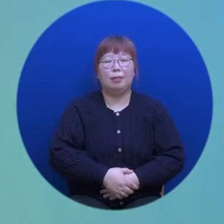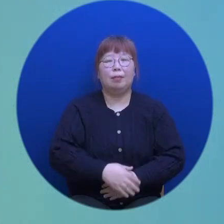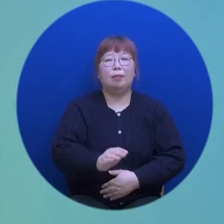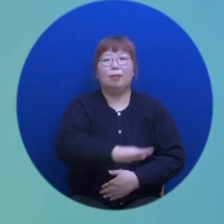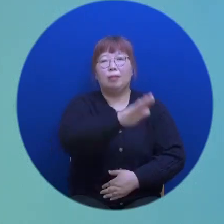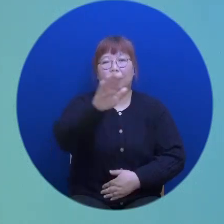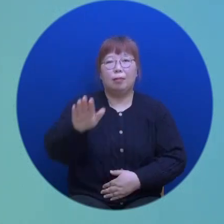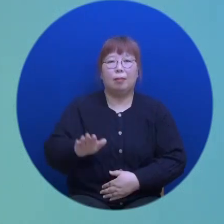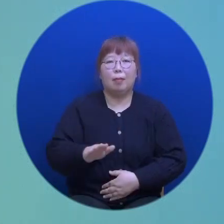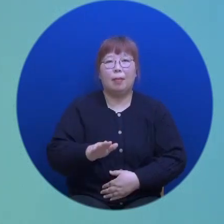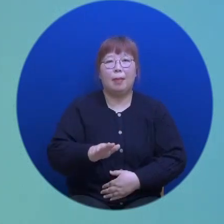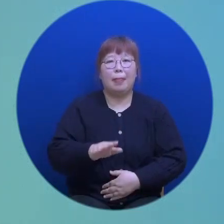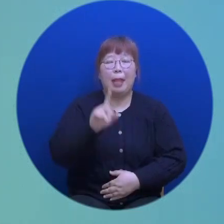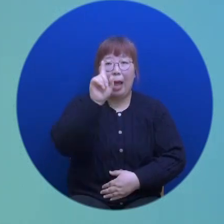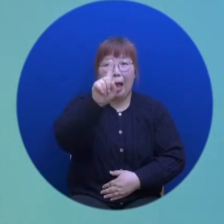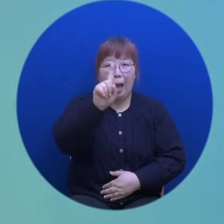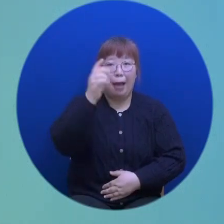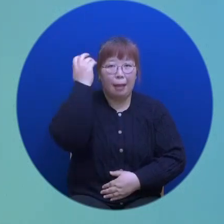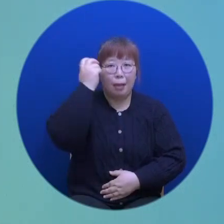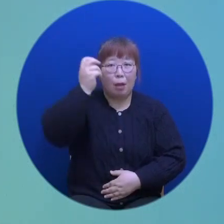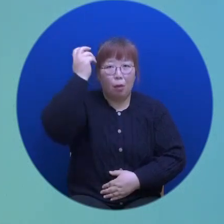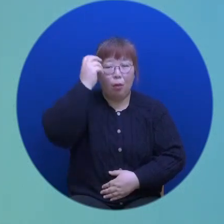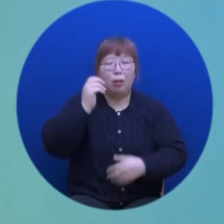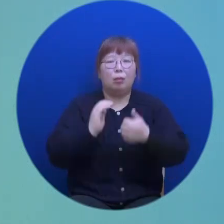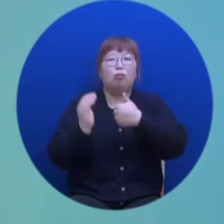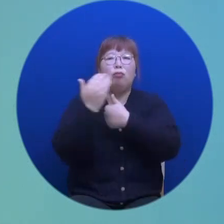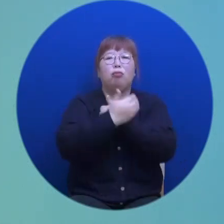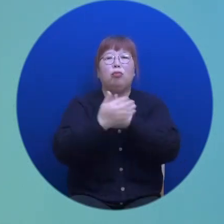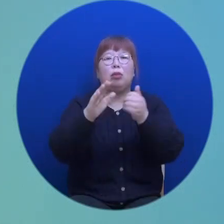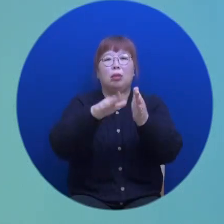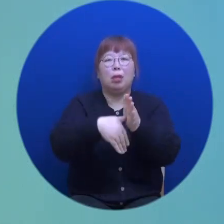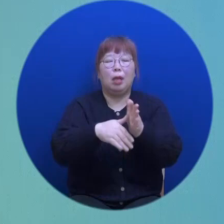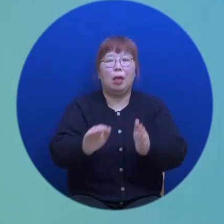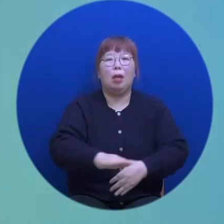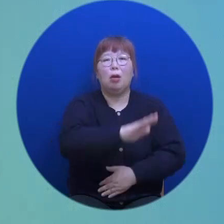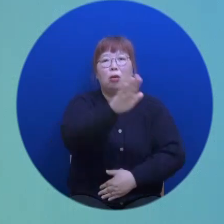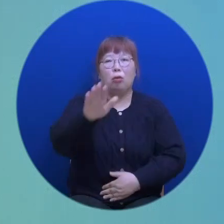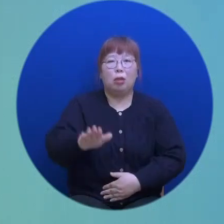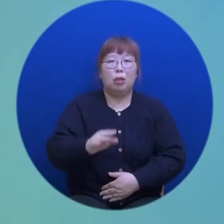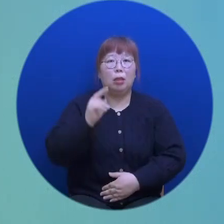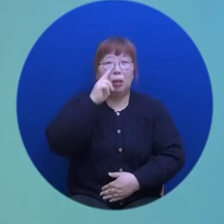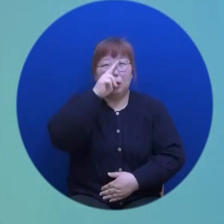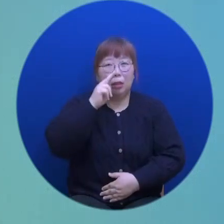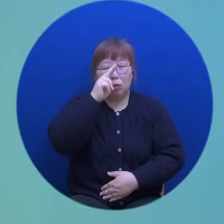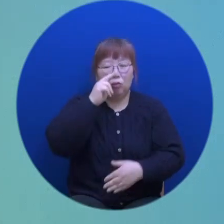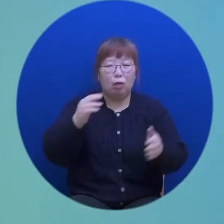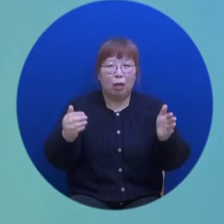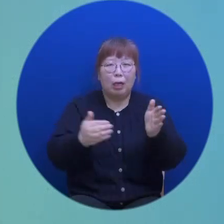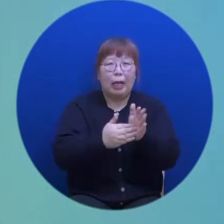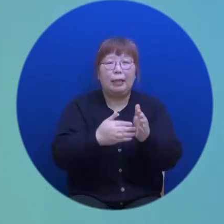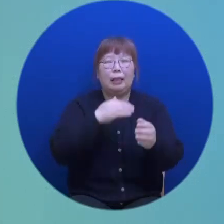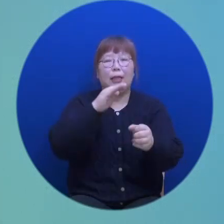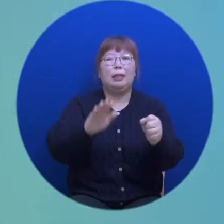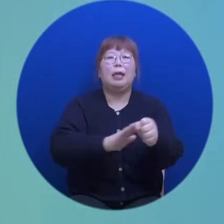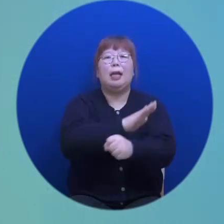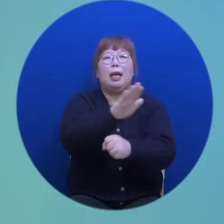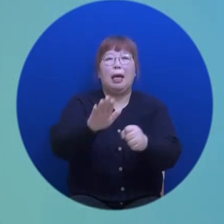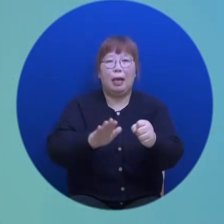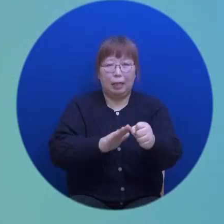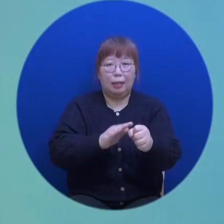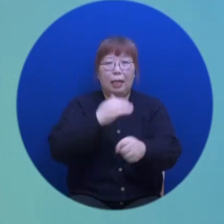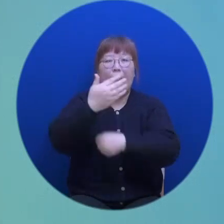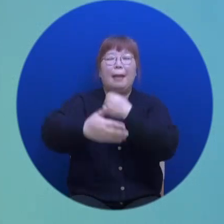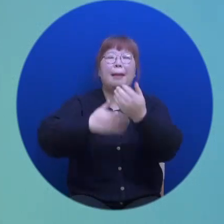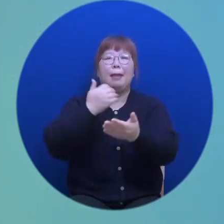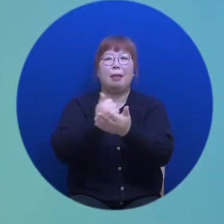우리가 한 영혼을 품을 때 우리를 질투하시기까지 사랑하시는 그 하나님의